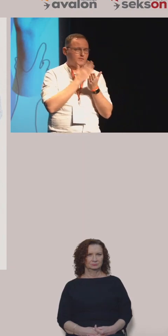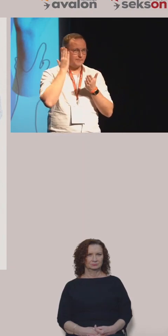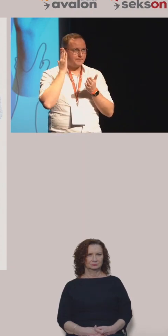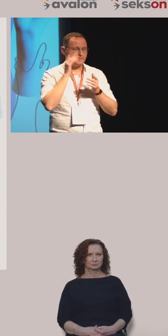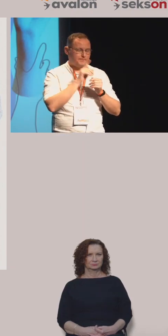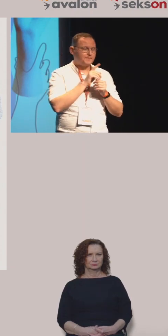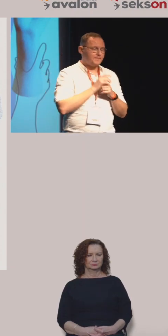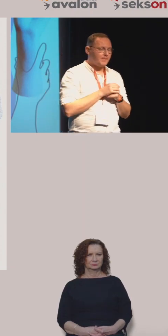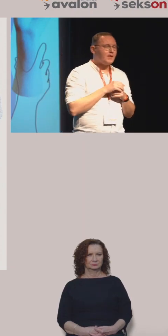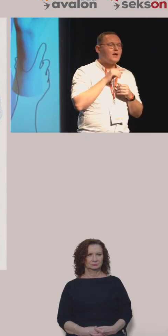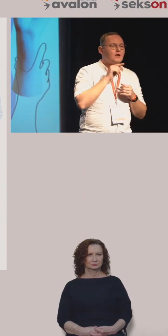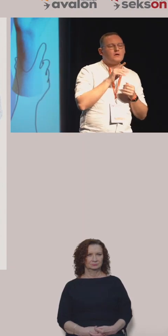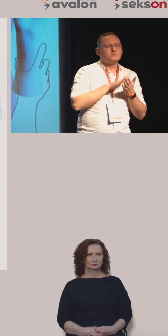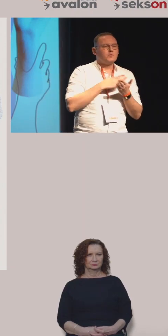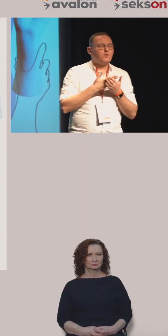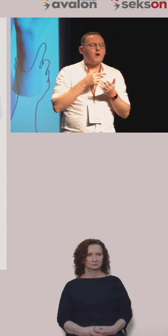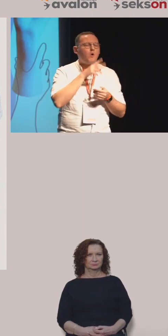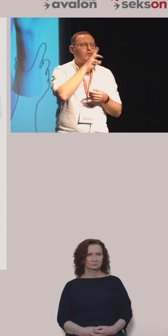A, już wiem.